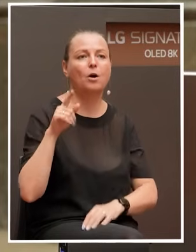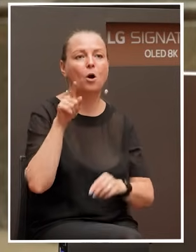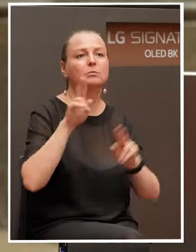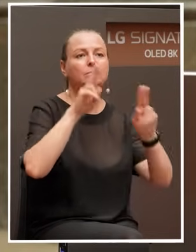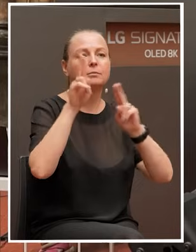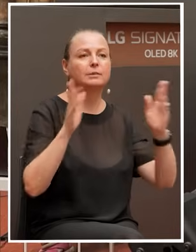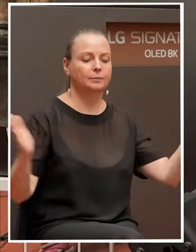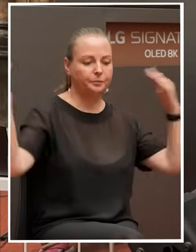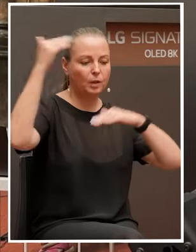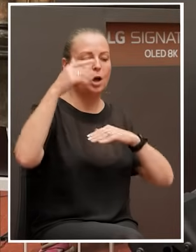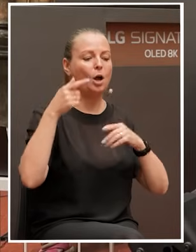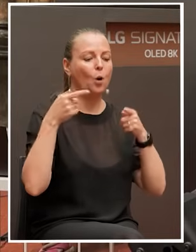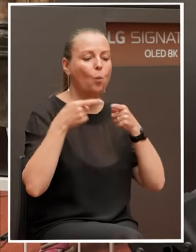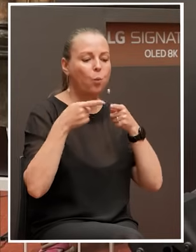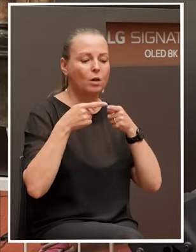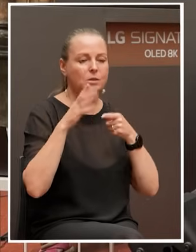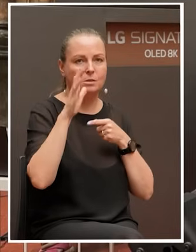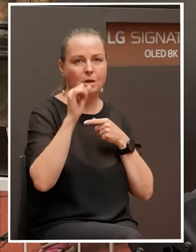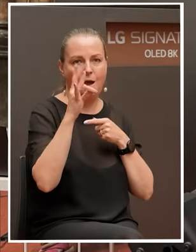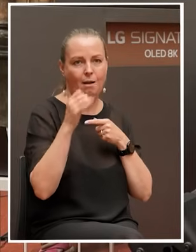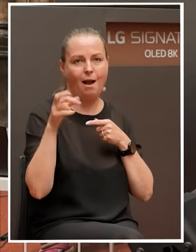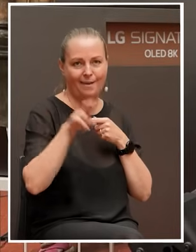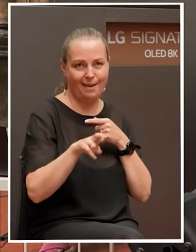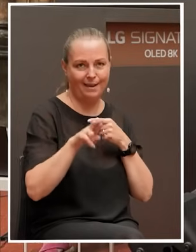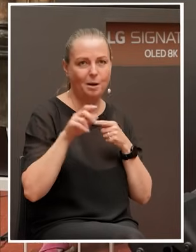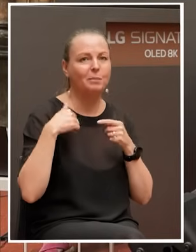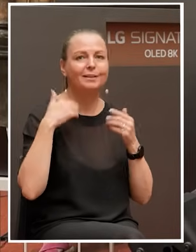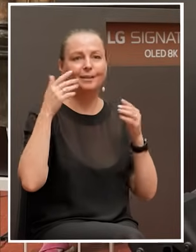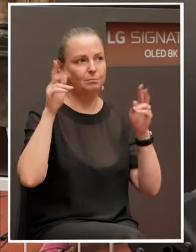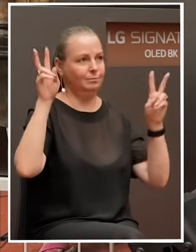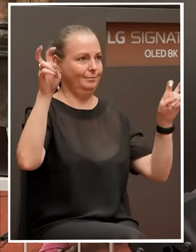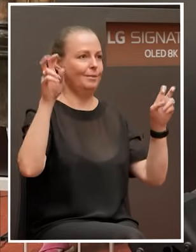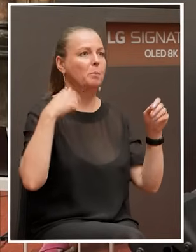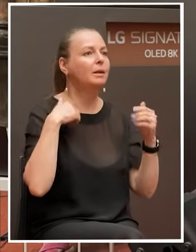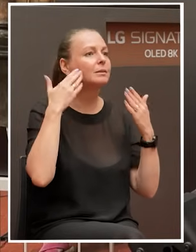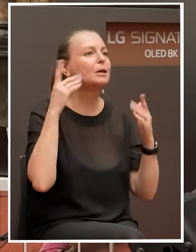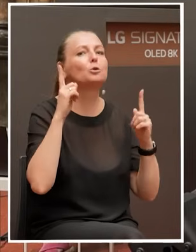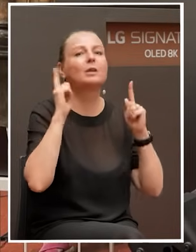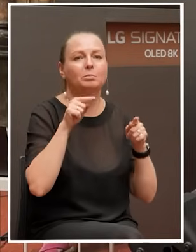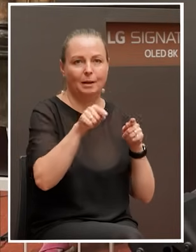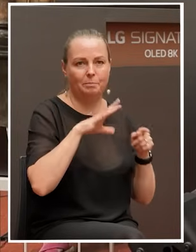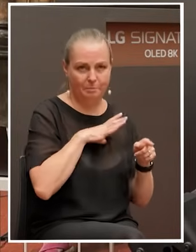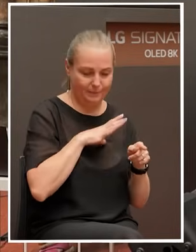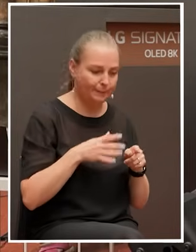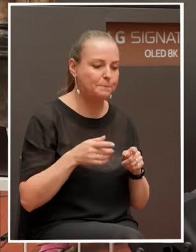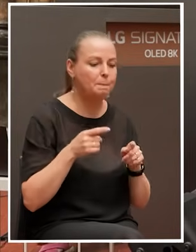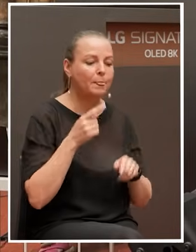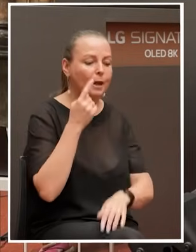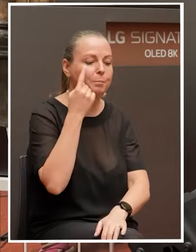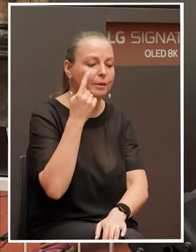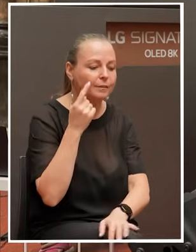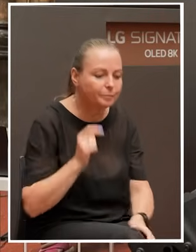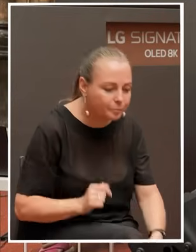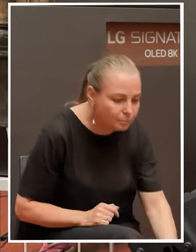сарая». Мы не знаем достоверно, что там было. Но смотрите, часы вечера. Первый час –